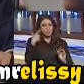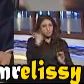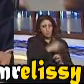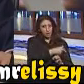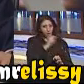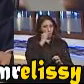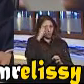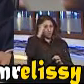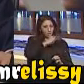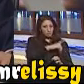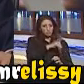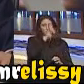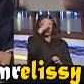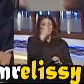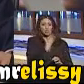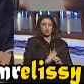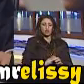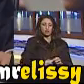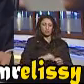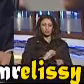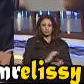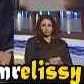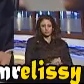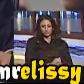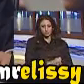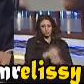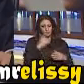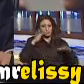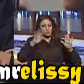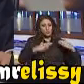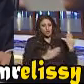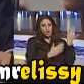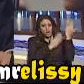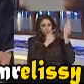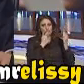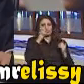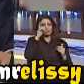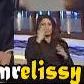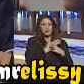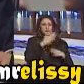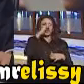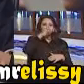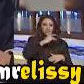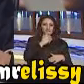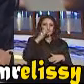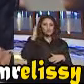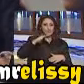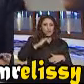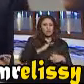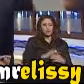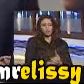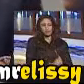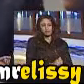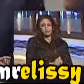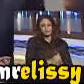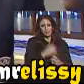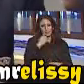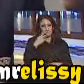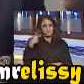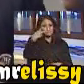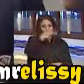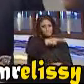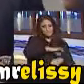حسابه، ربنا يرحمه، وده اكيد مثواه الجنة لانه طفل، ربنا يرحمه. بعد